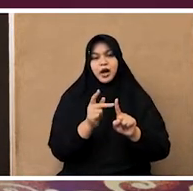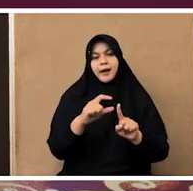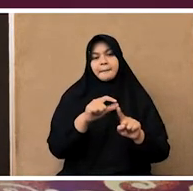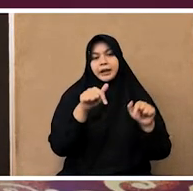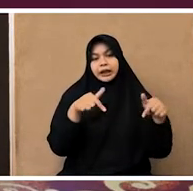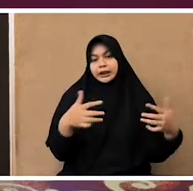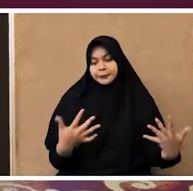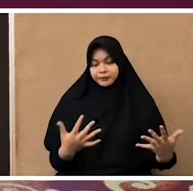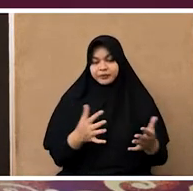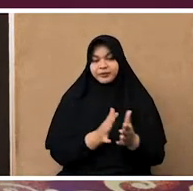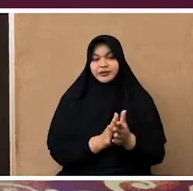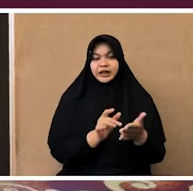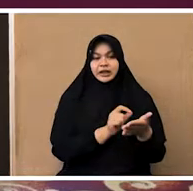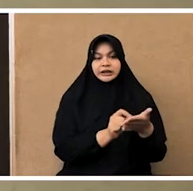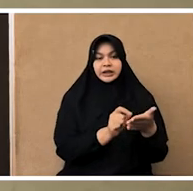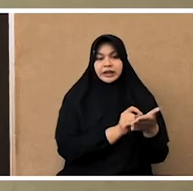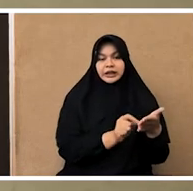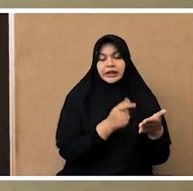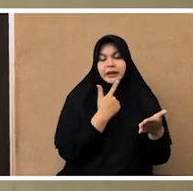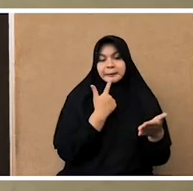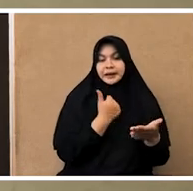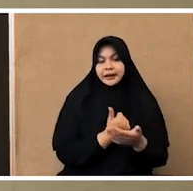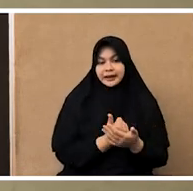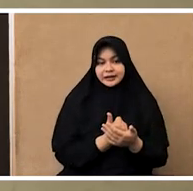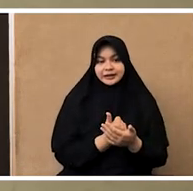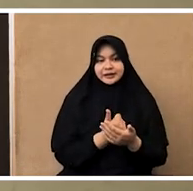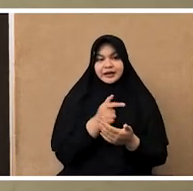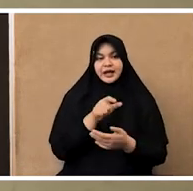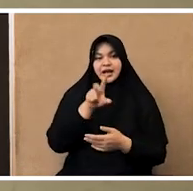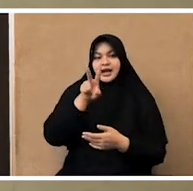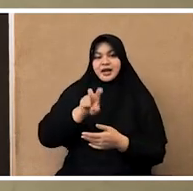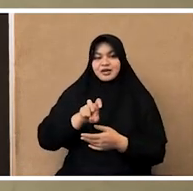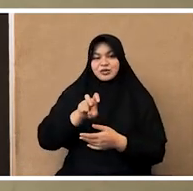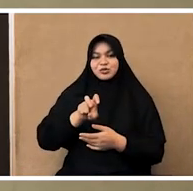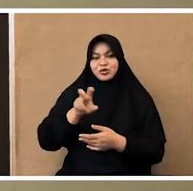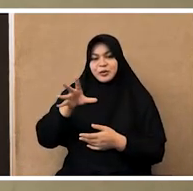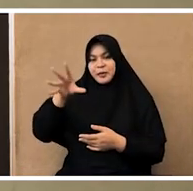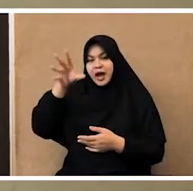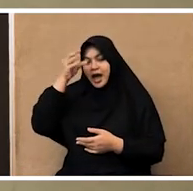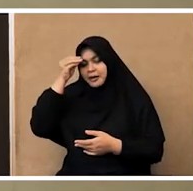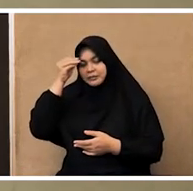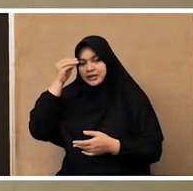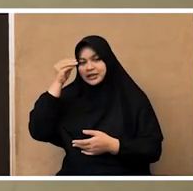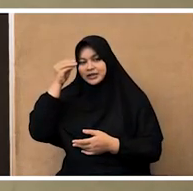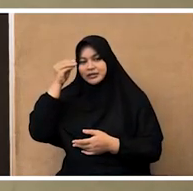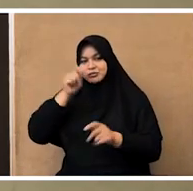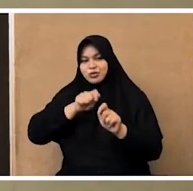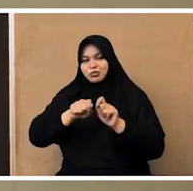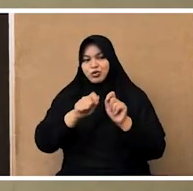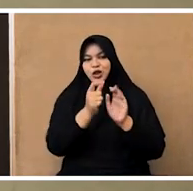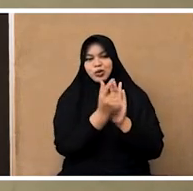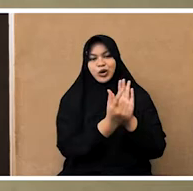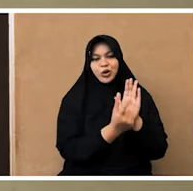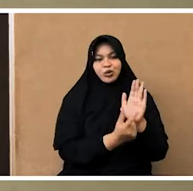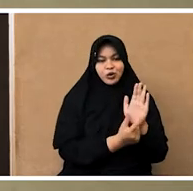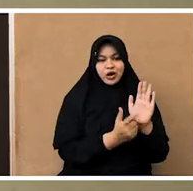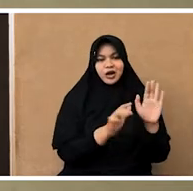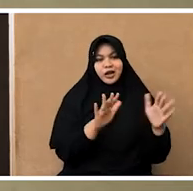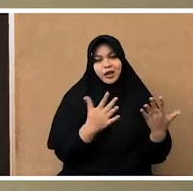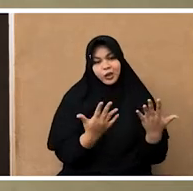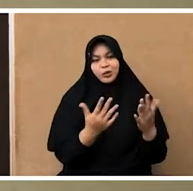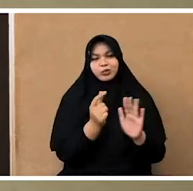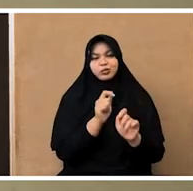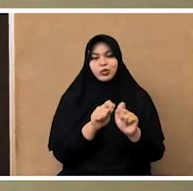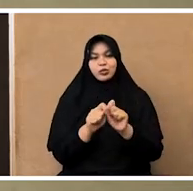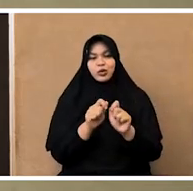catatan penting Saya kira yang harus dipahami oleh perumus undang-undang atau perumus air